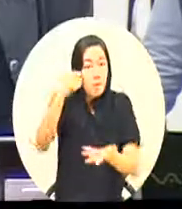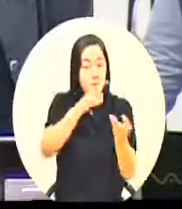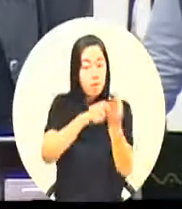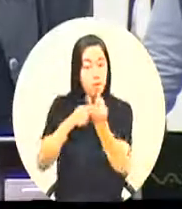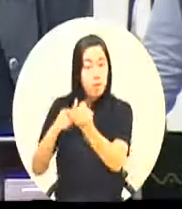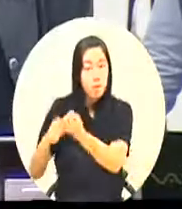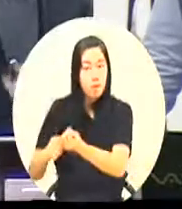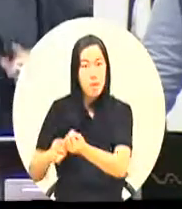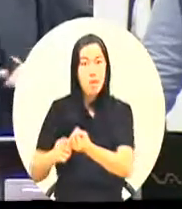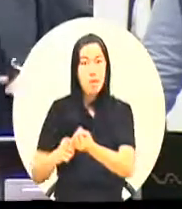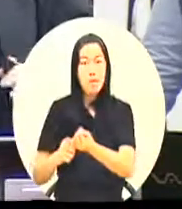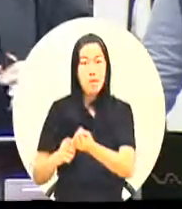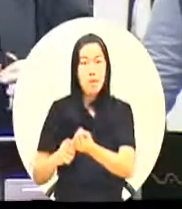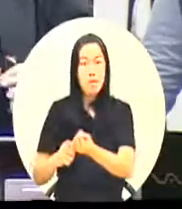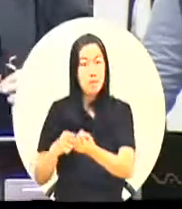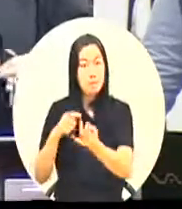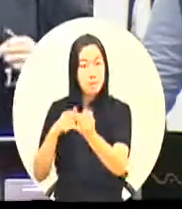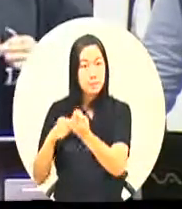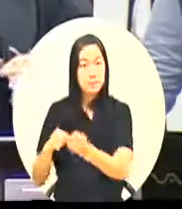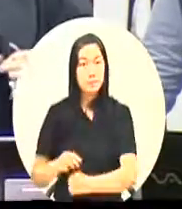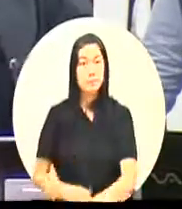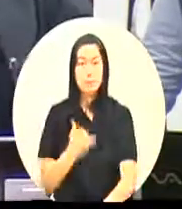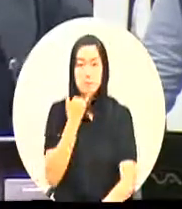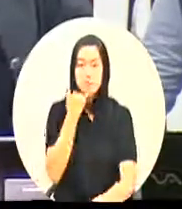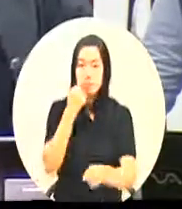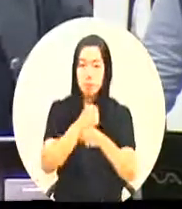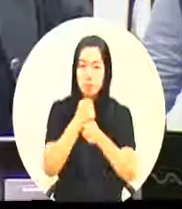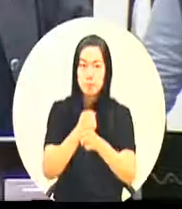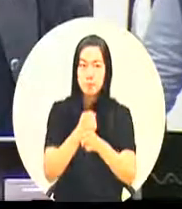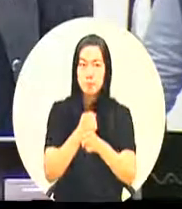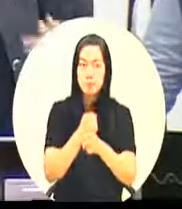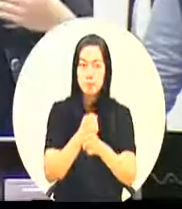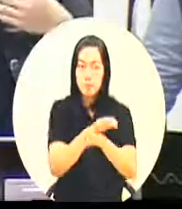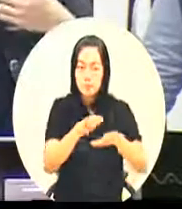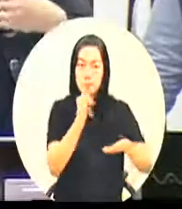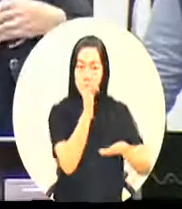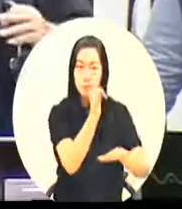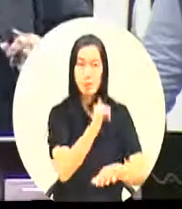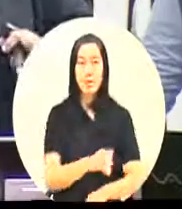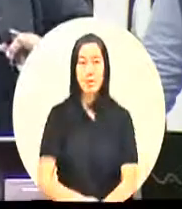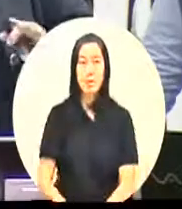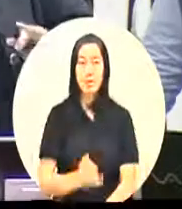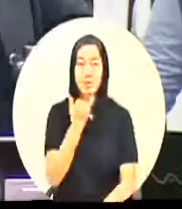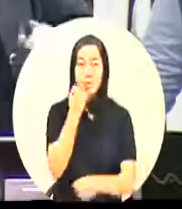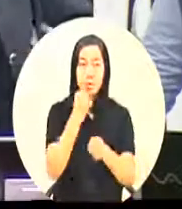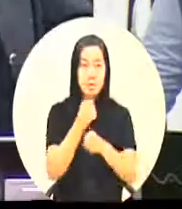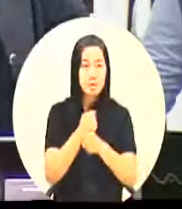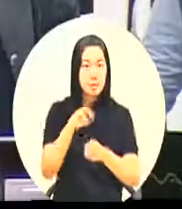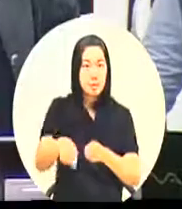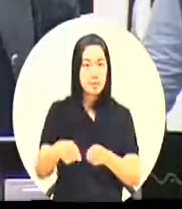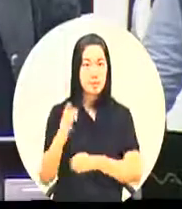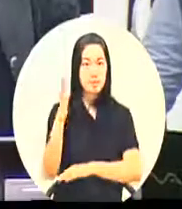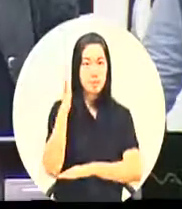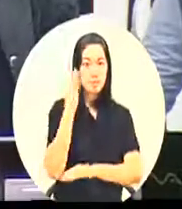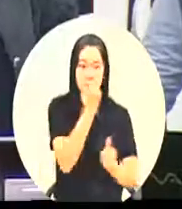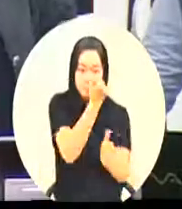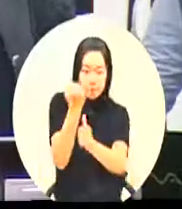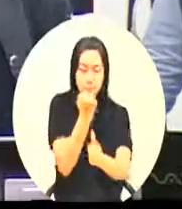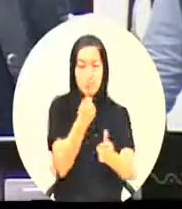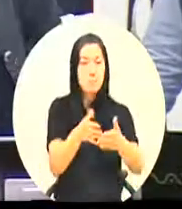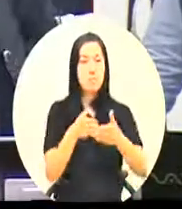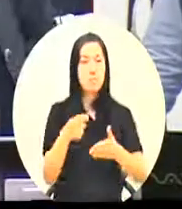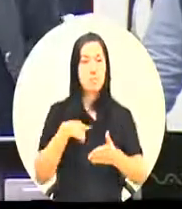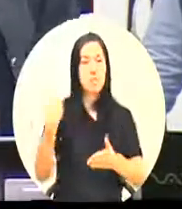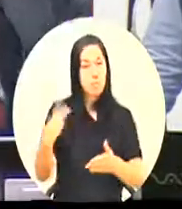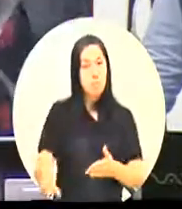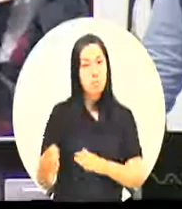质询，怎么样子我们能够做得更确实，怎么样子我们能够善尽政府把关的责任，我们会努